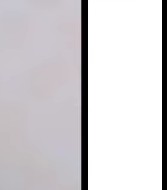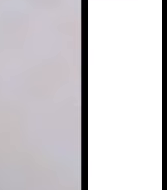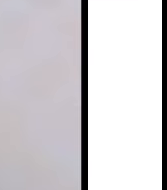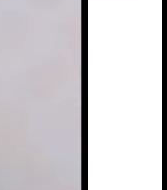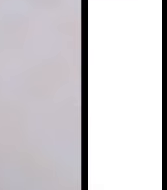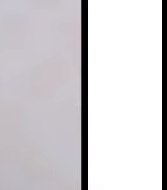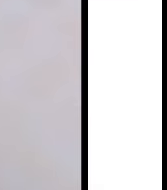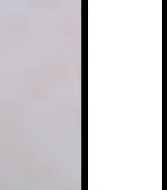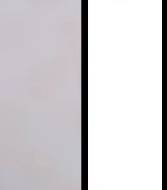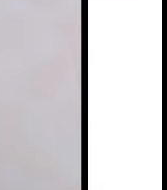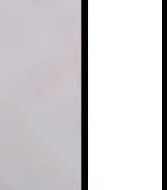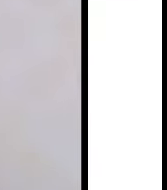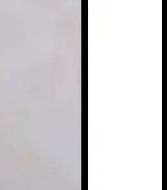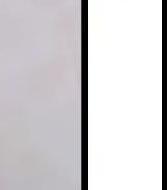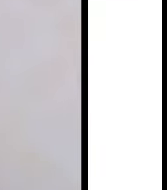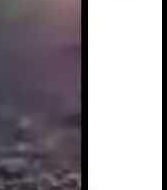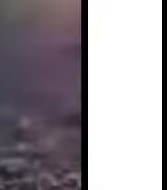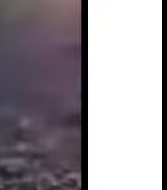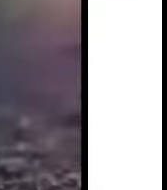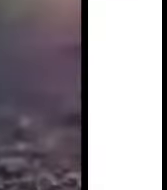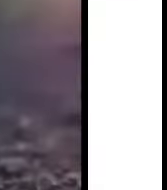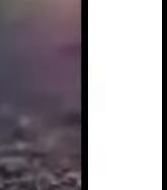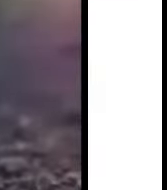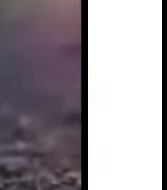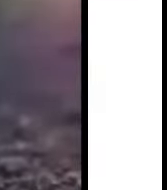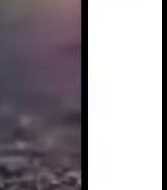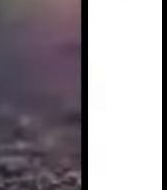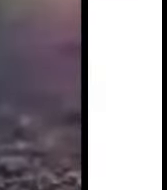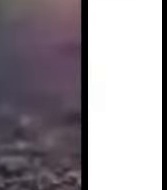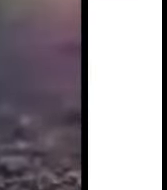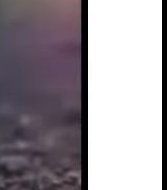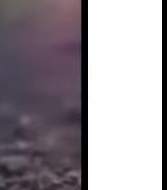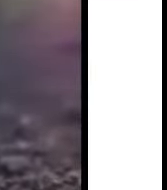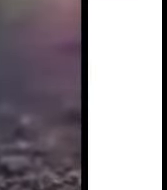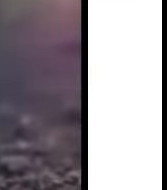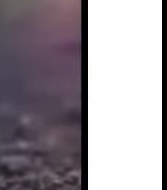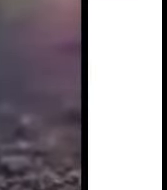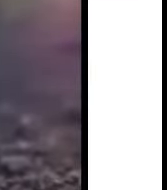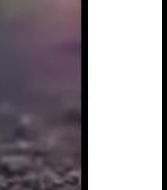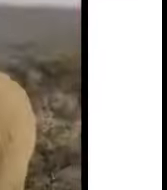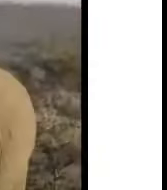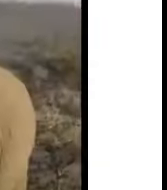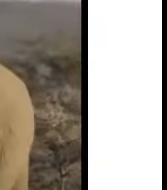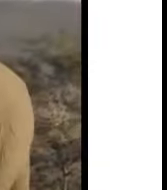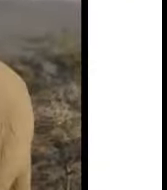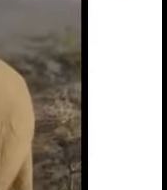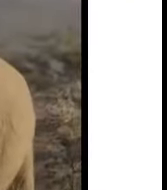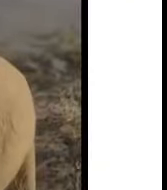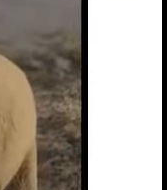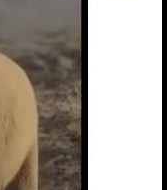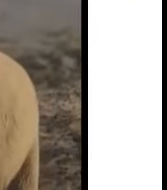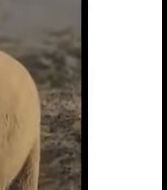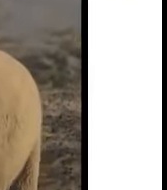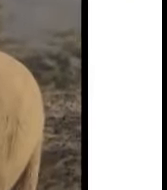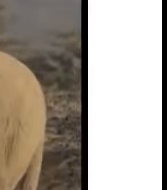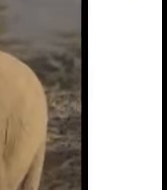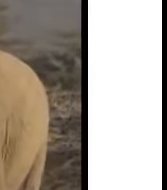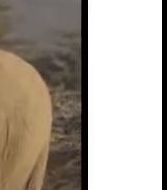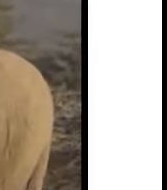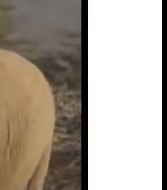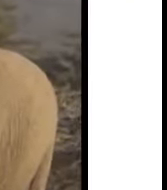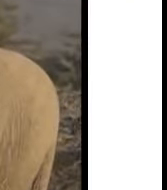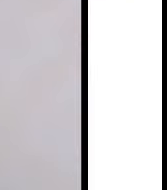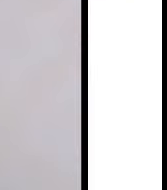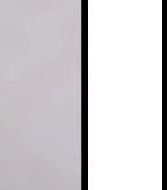Un'ecologia umana integrale che coinvolge non solo le questioni ambientali, ma l'uomo nella sua